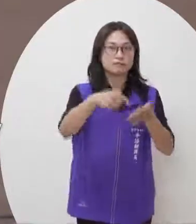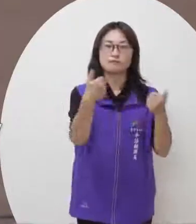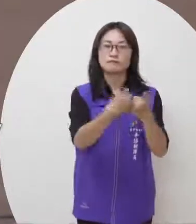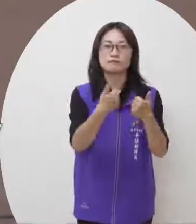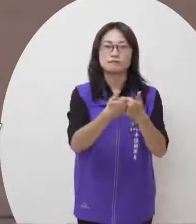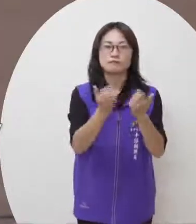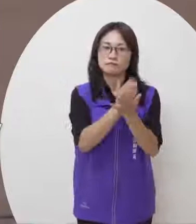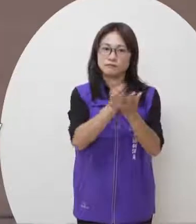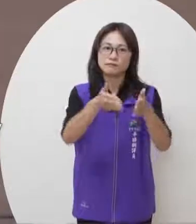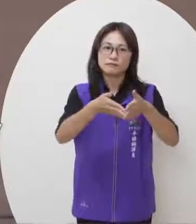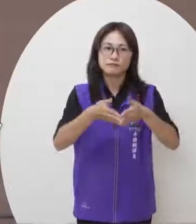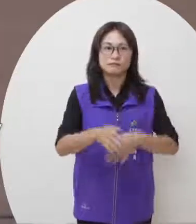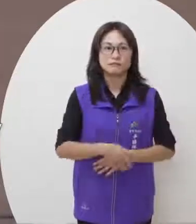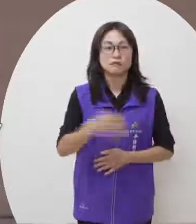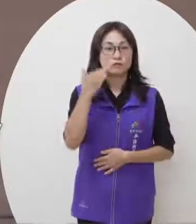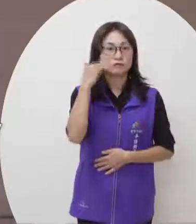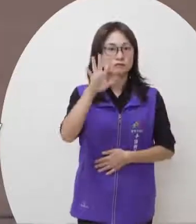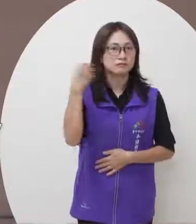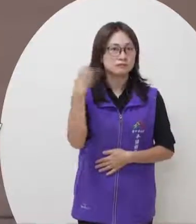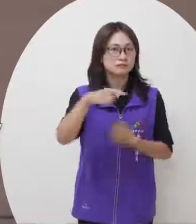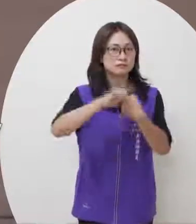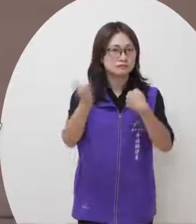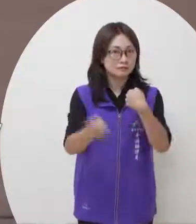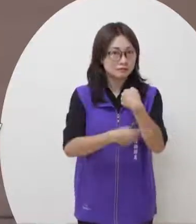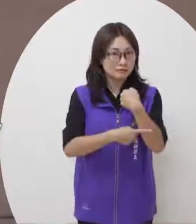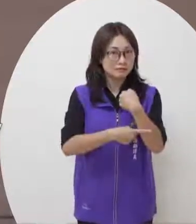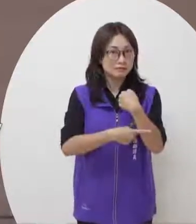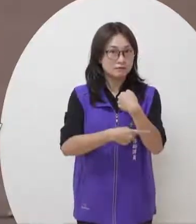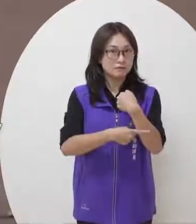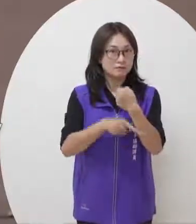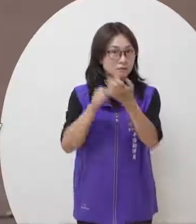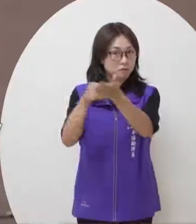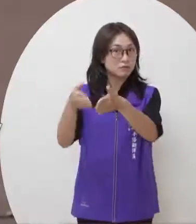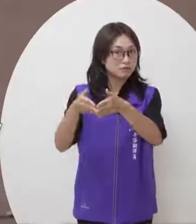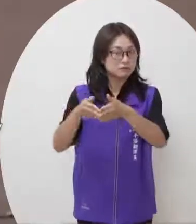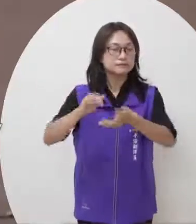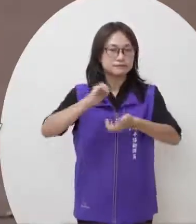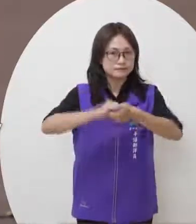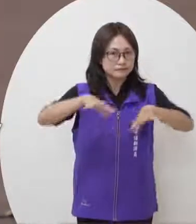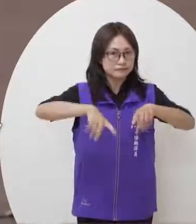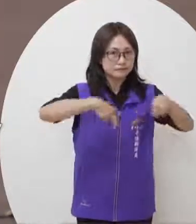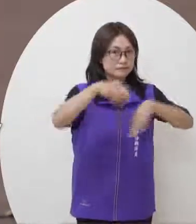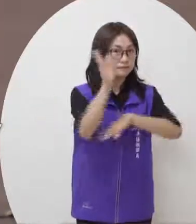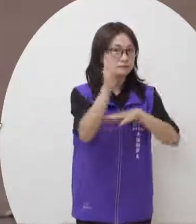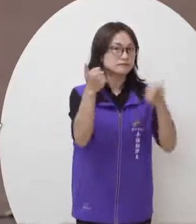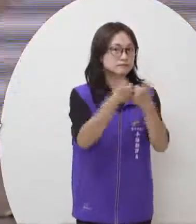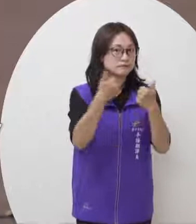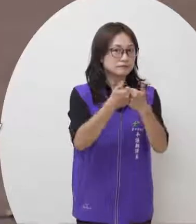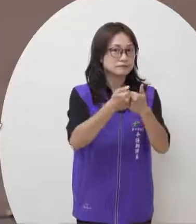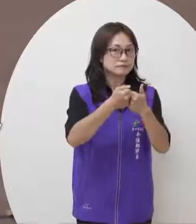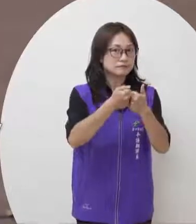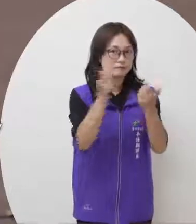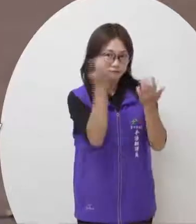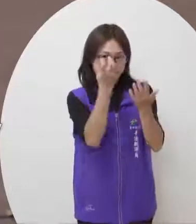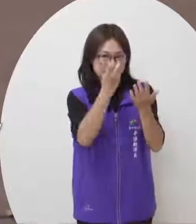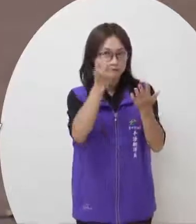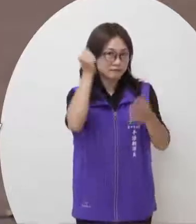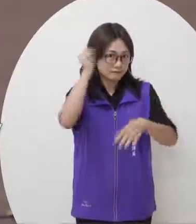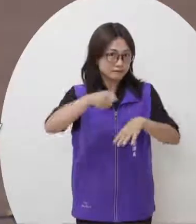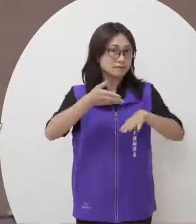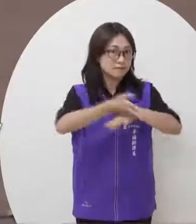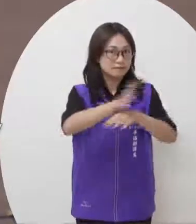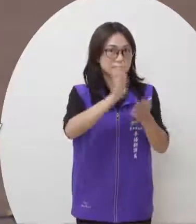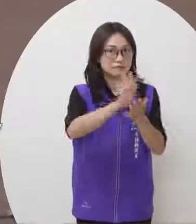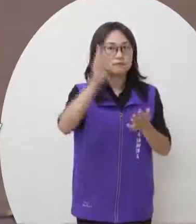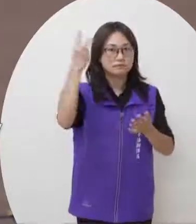新立一个法、新修一个法，那就一定要经过市政会议通过才能发布或者是送到市议会去审查。